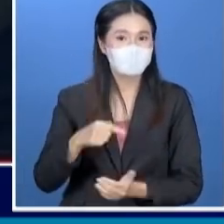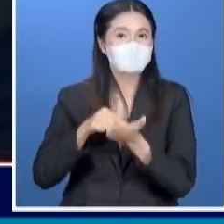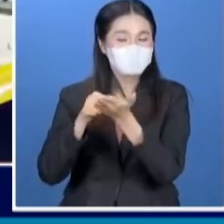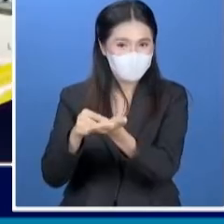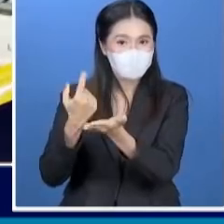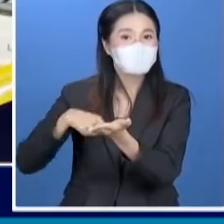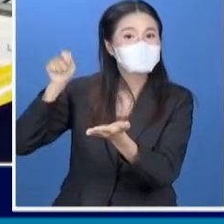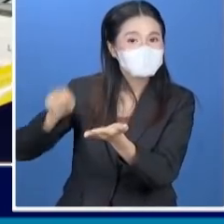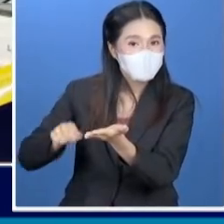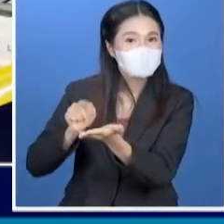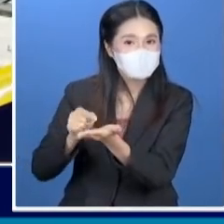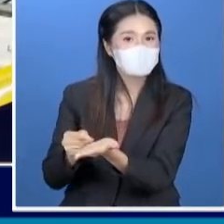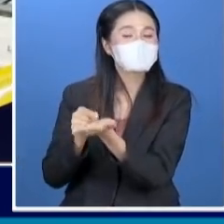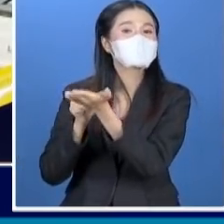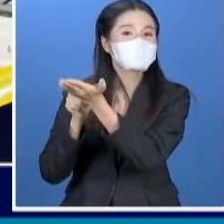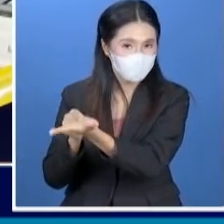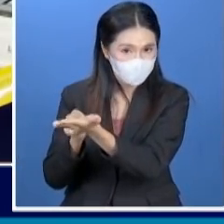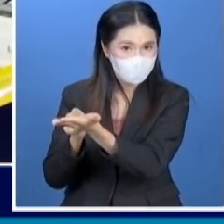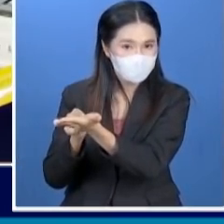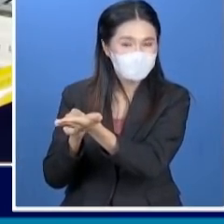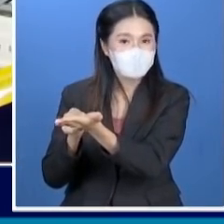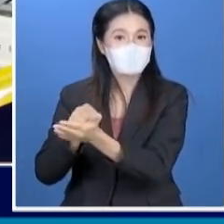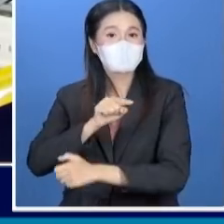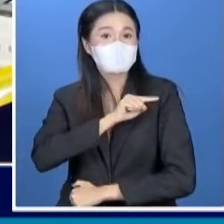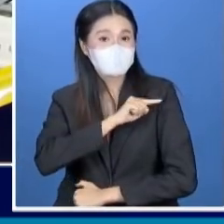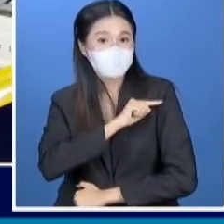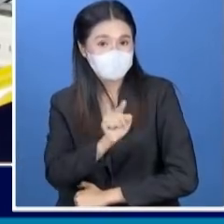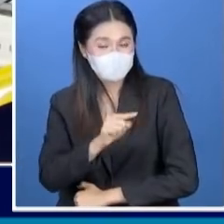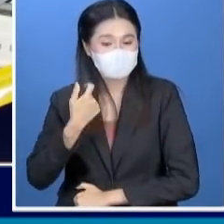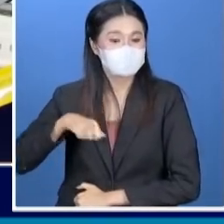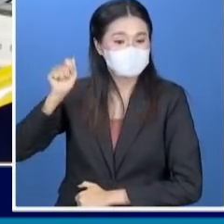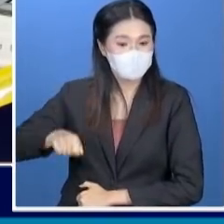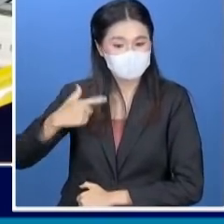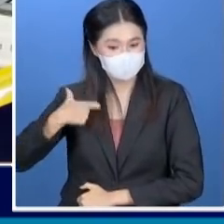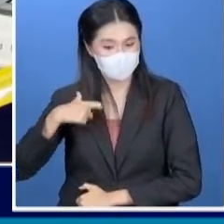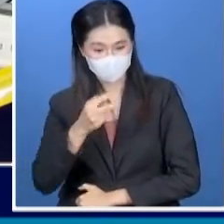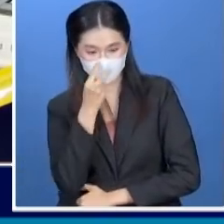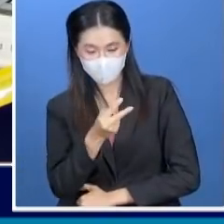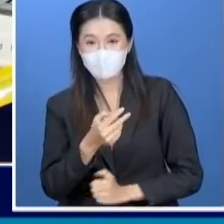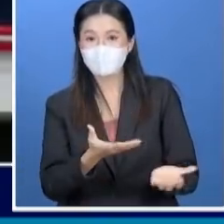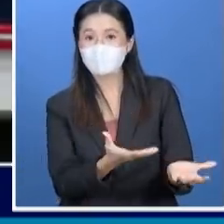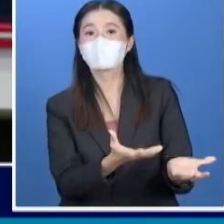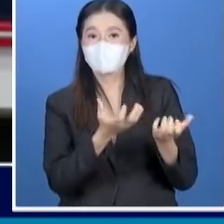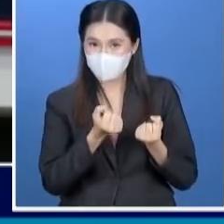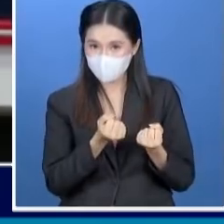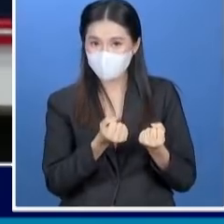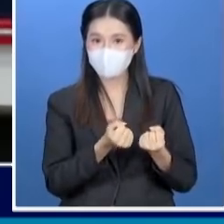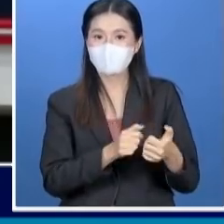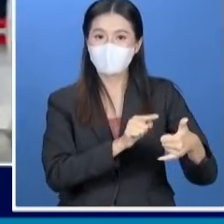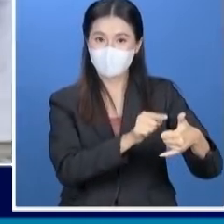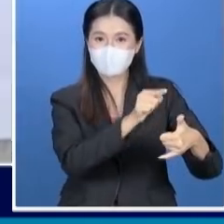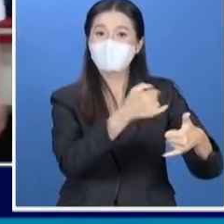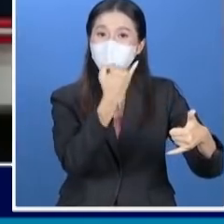านอัยการพนักงานอัยการเนี่ยเขามีหน้าที่ก็คือเขาก็ต้องมีหน้าที่ในการรับสำนวนพร้อมตัวผู้ต้องหานะ